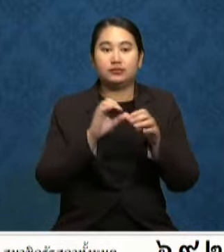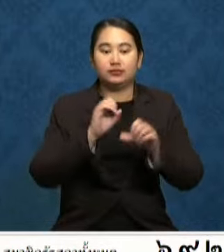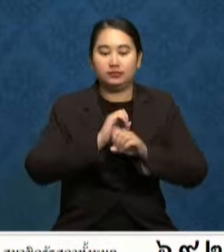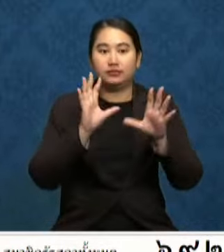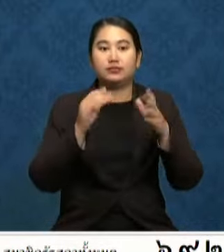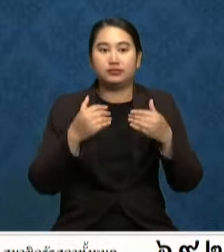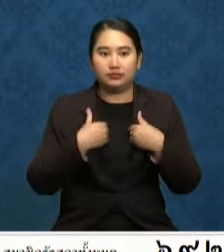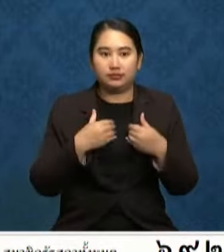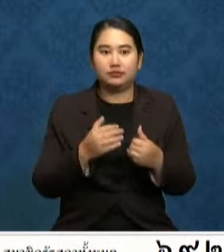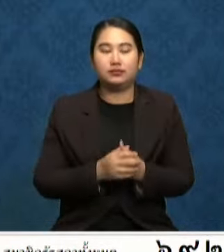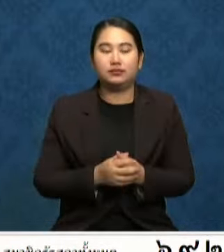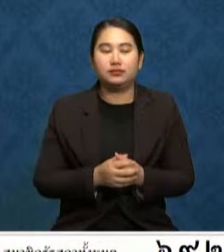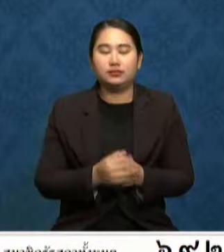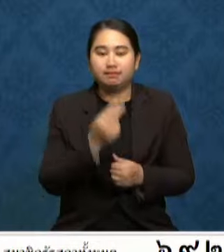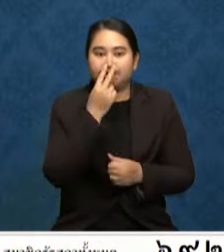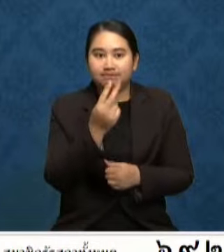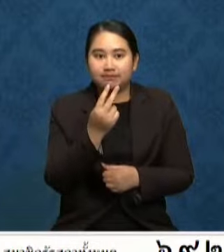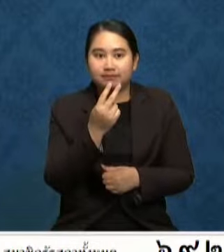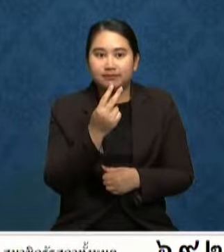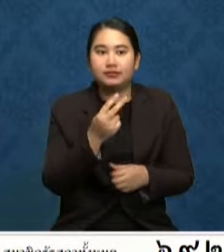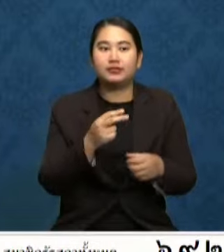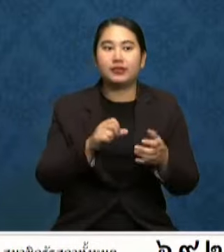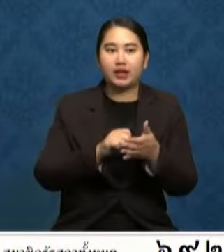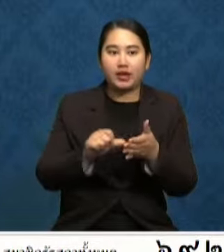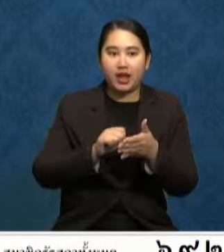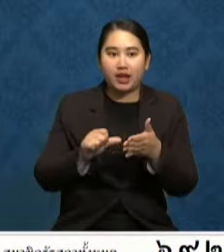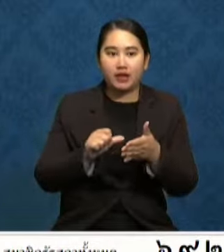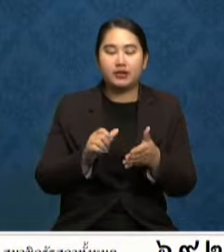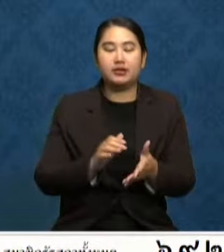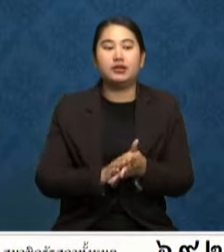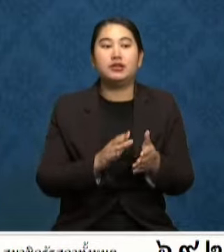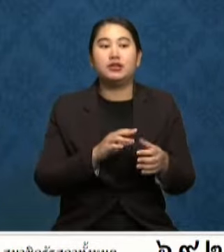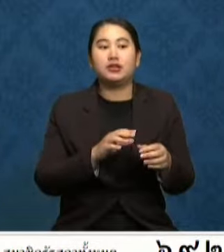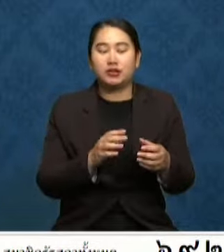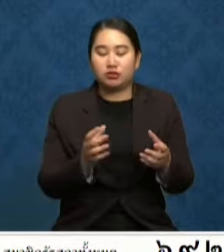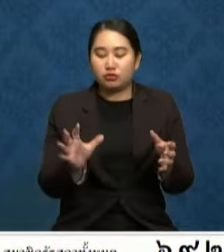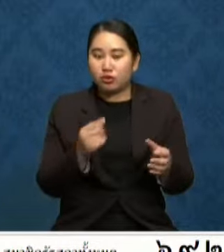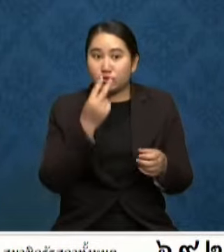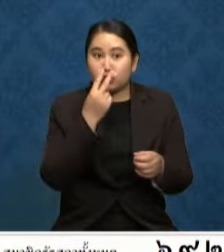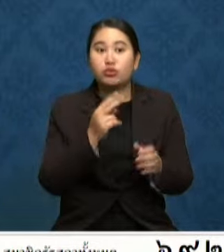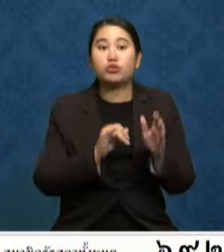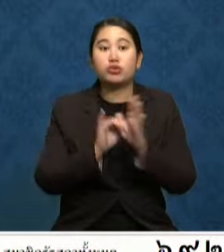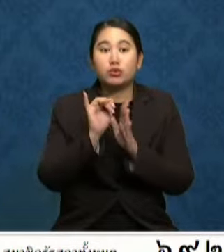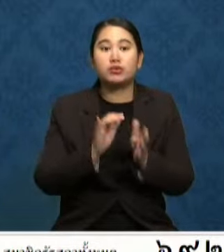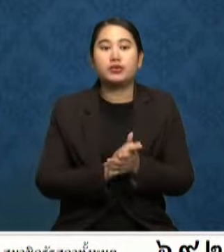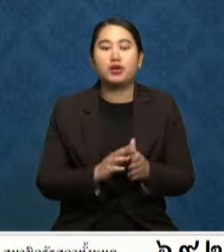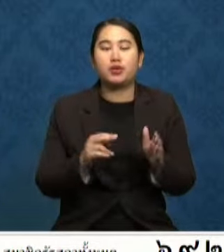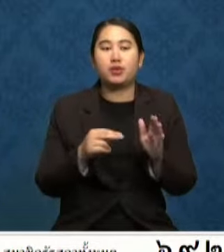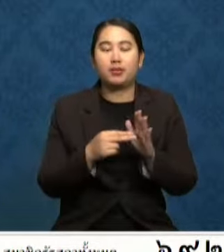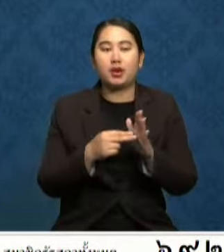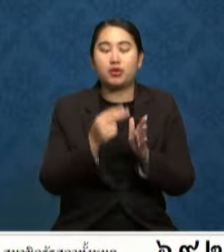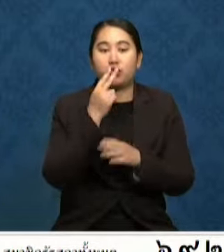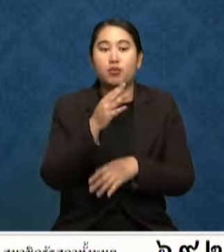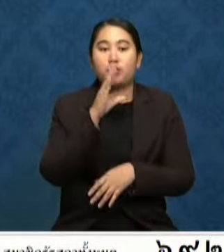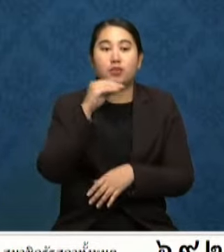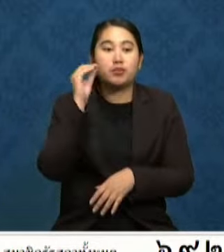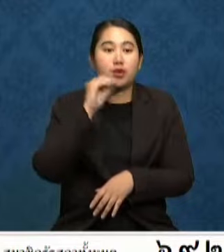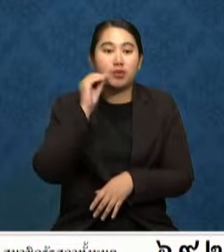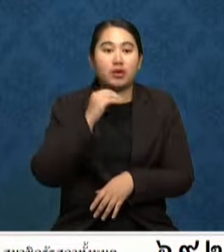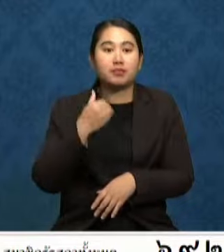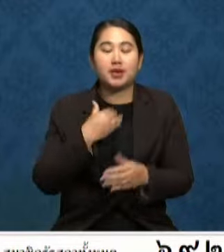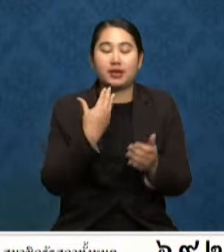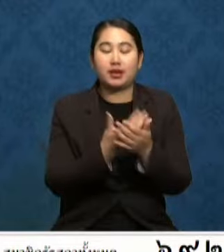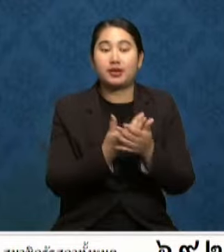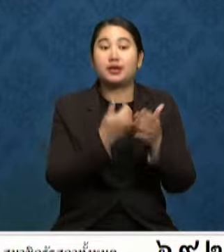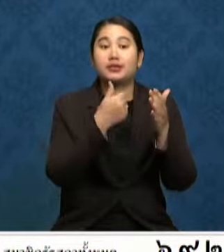นะมองอยางนี้แก้อย่างนี้ ผมวาจับคู่กได้เลย เช่น เรื่องให่ที่พูดกมากมากก็คcking